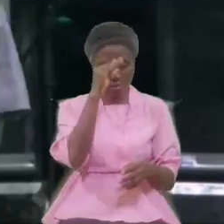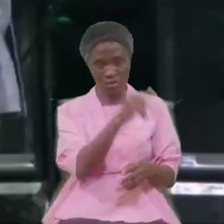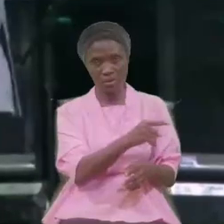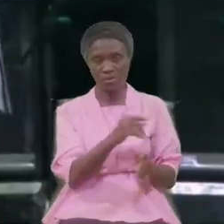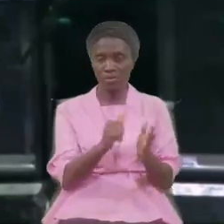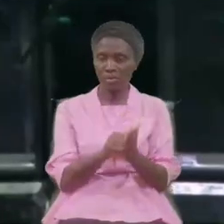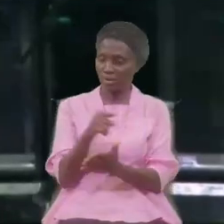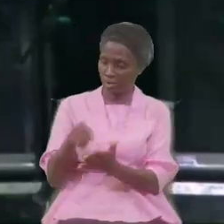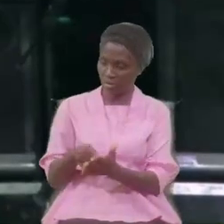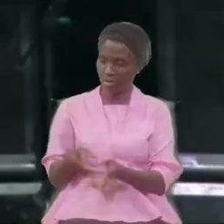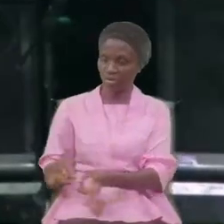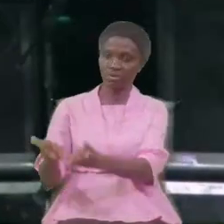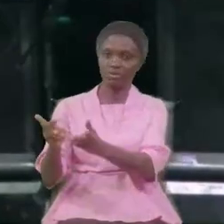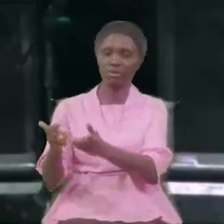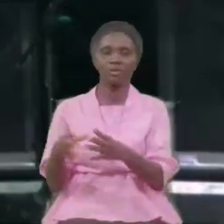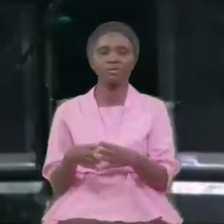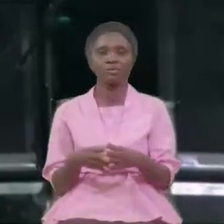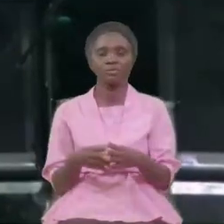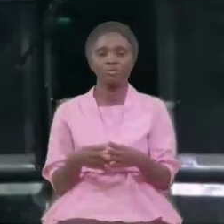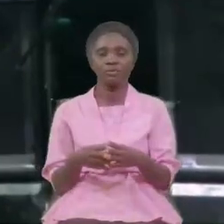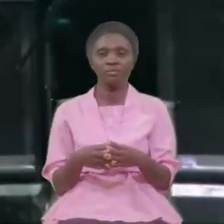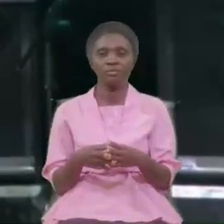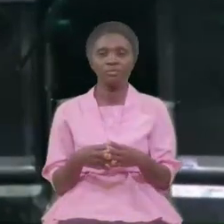Le Seigneur lui a dit, voici la voie.